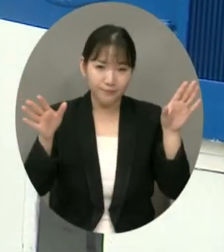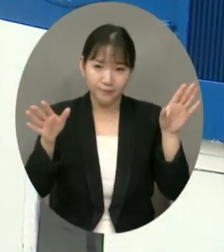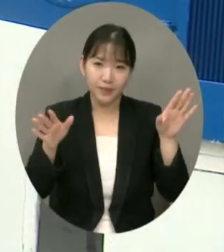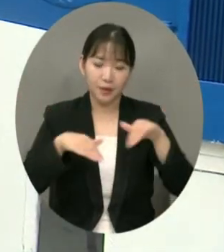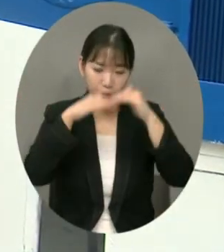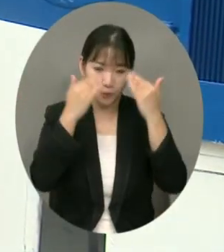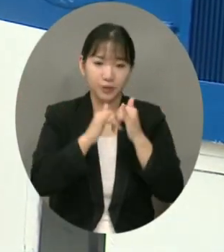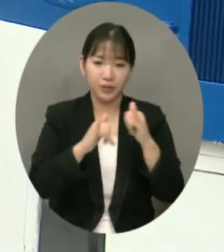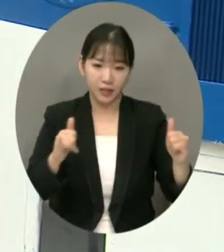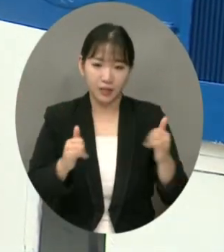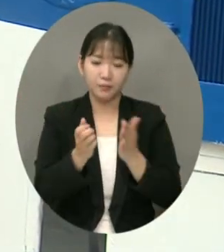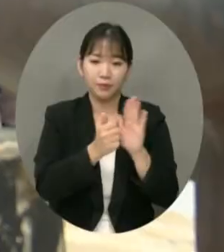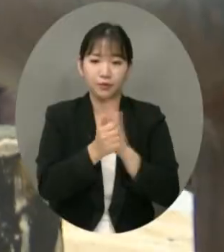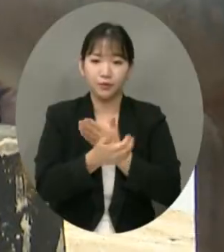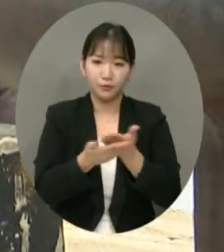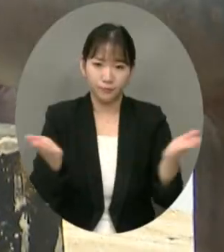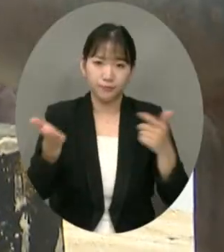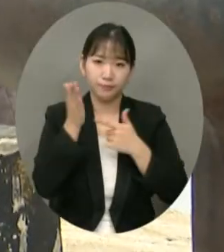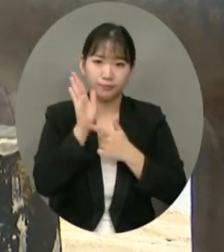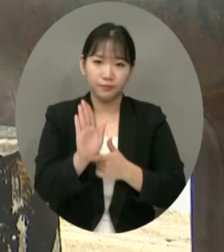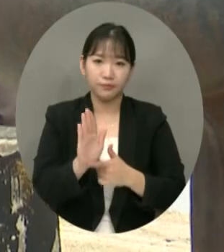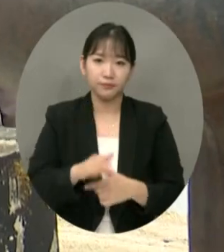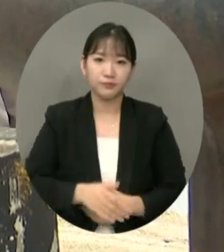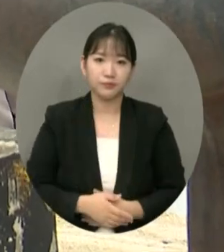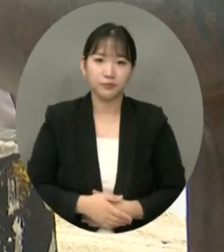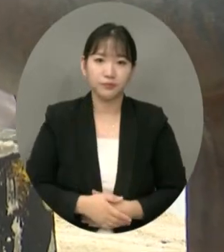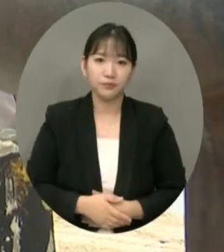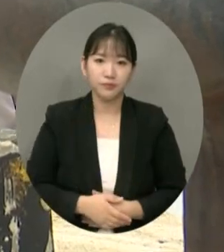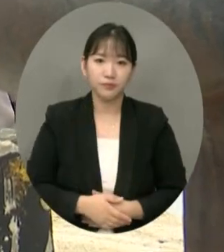주민으로 대상을 확대하겠다고 밝혔습니다